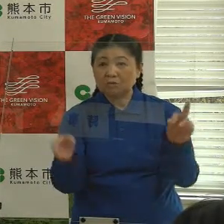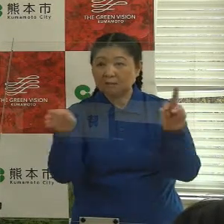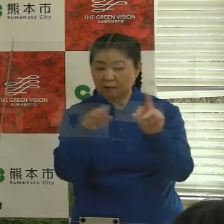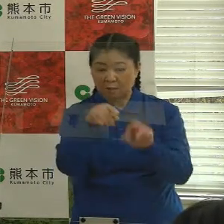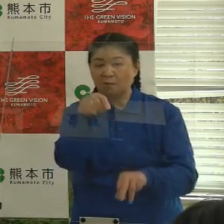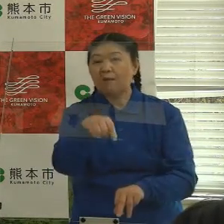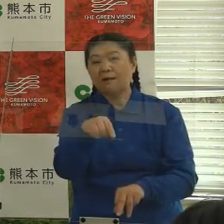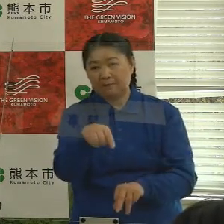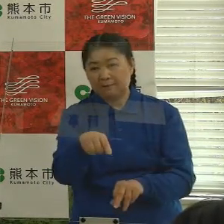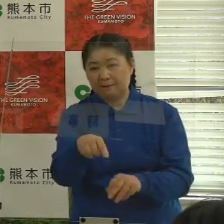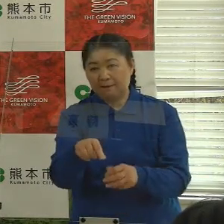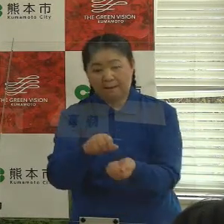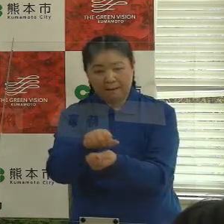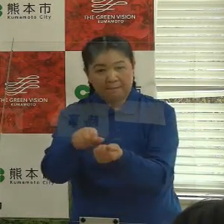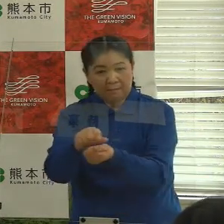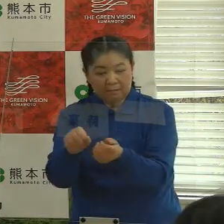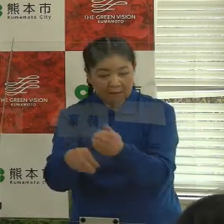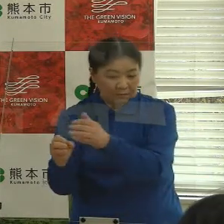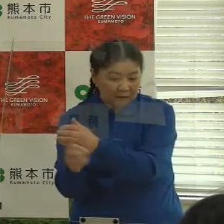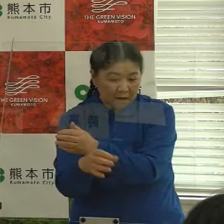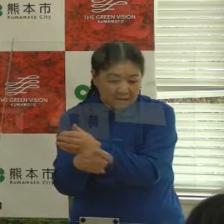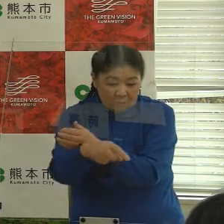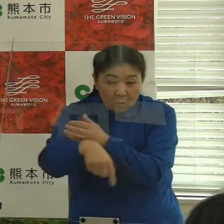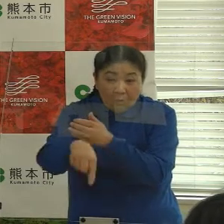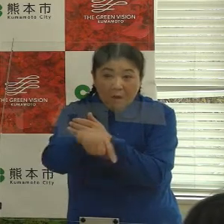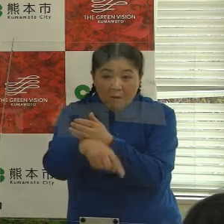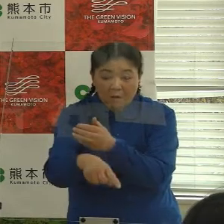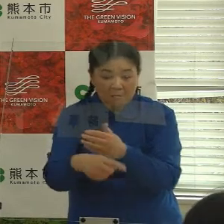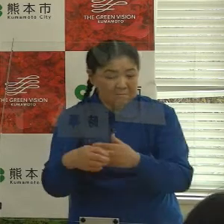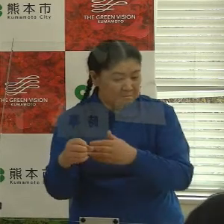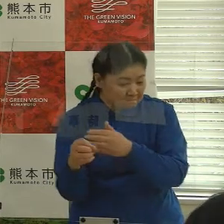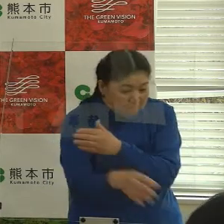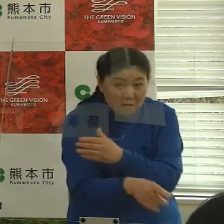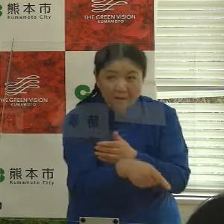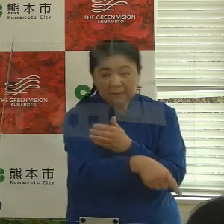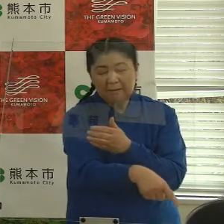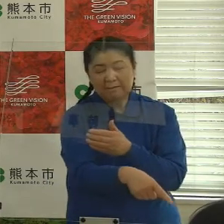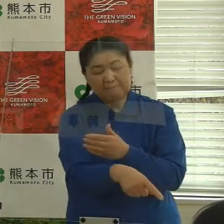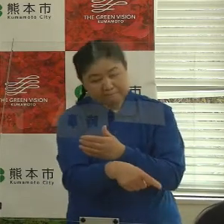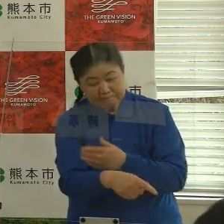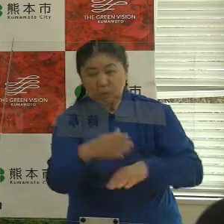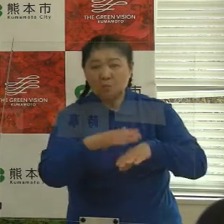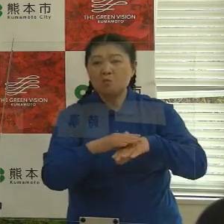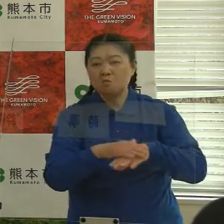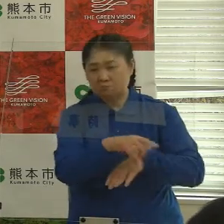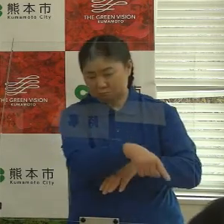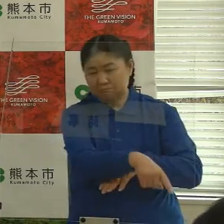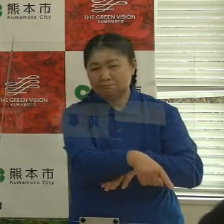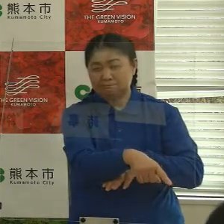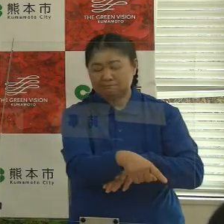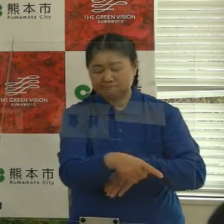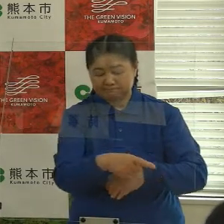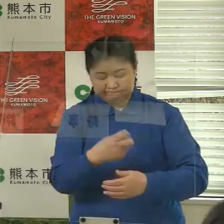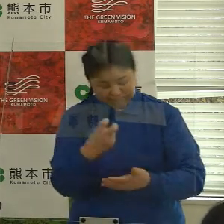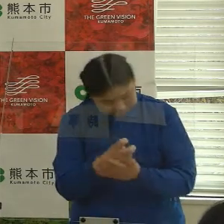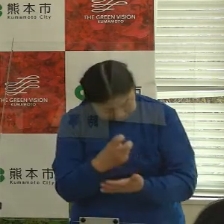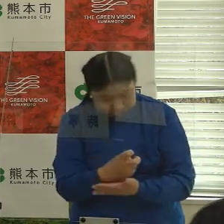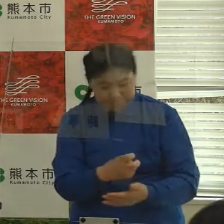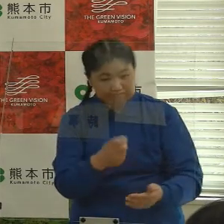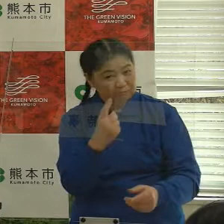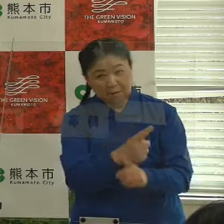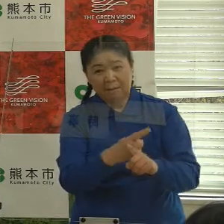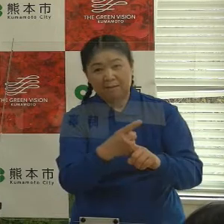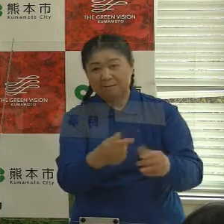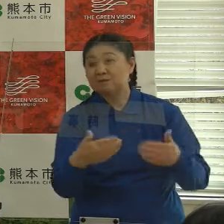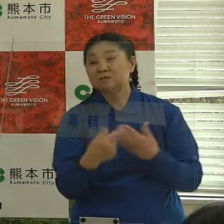における洗濯排水の不適切な排出につきましては決してあってはなら